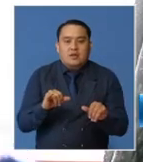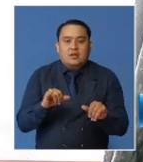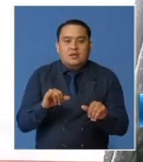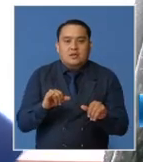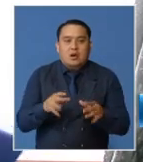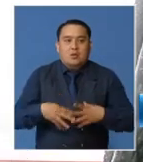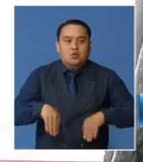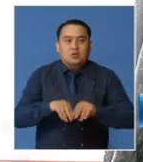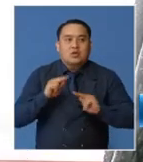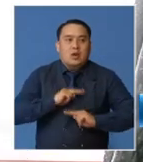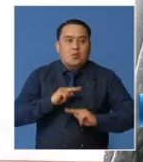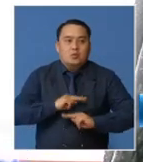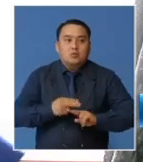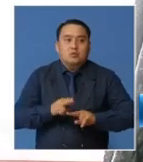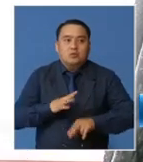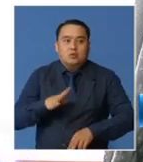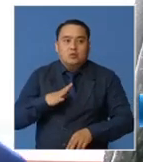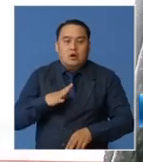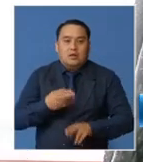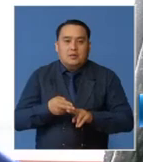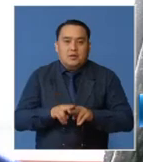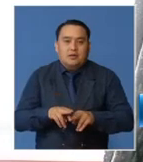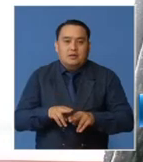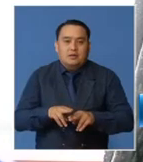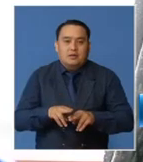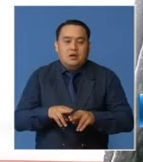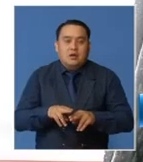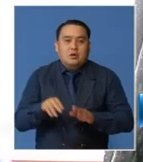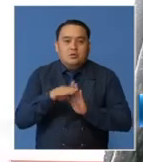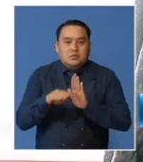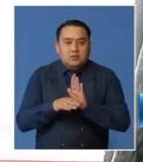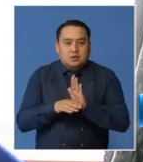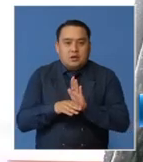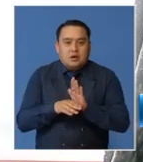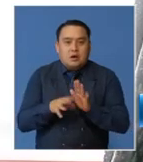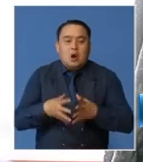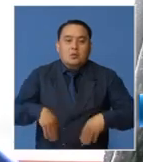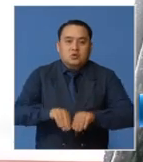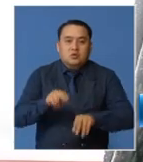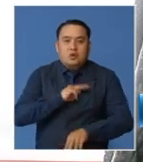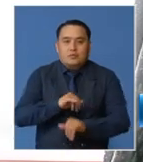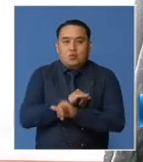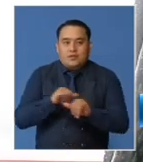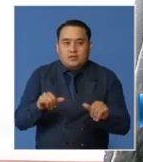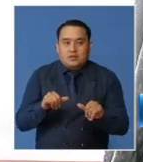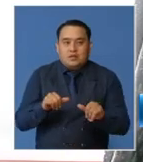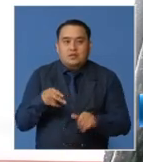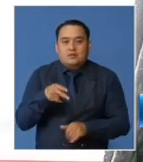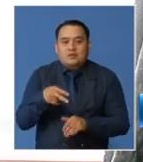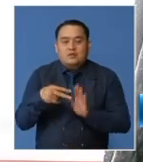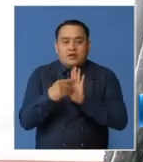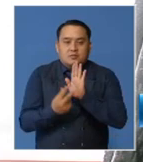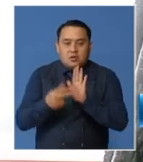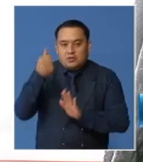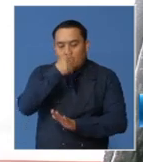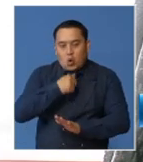виды общественных работ. Из года в год в области расширяется перечень видов общественных работ. Так, если в 2018